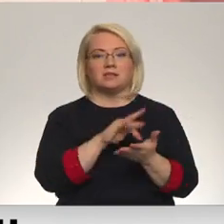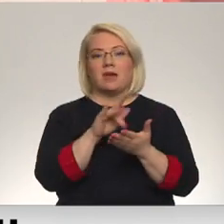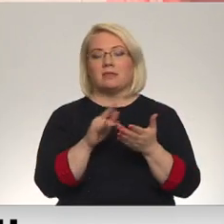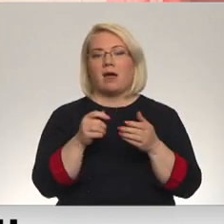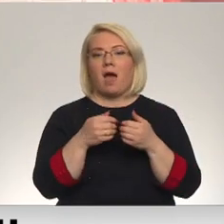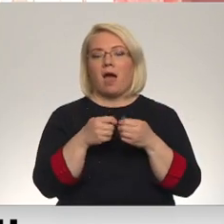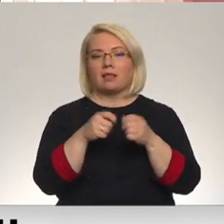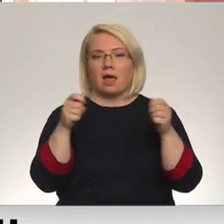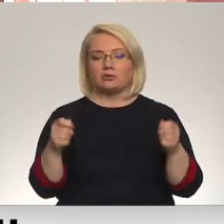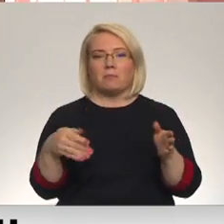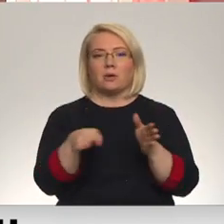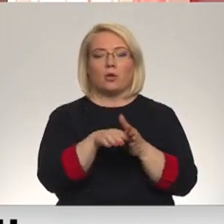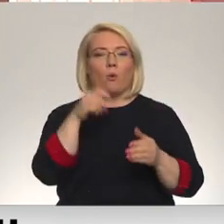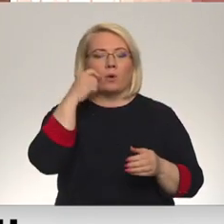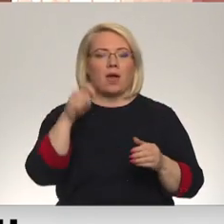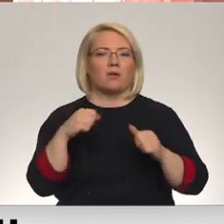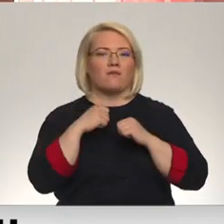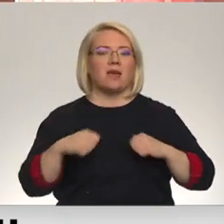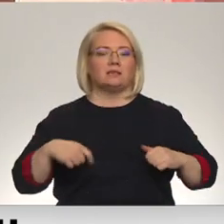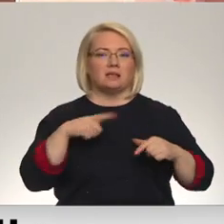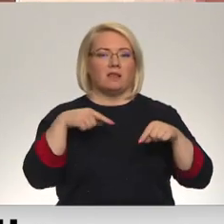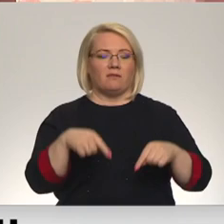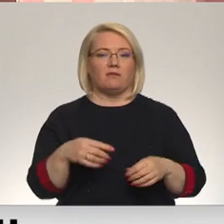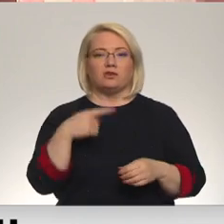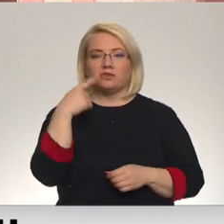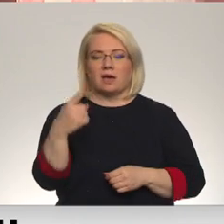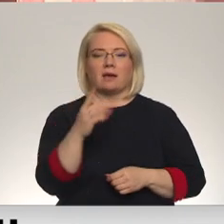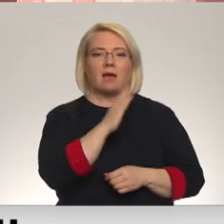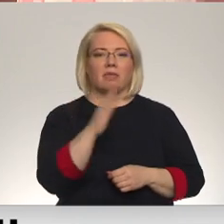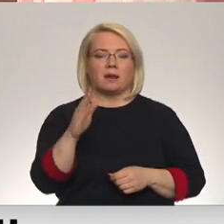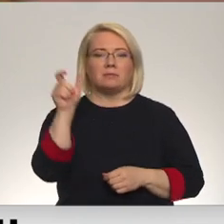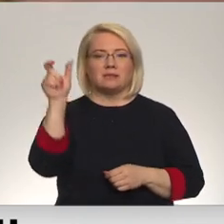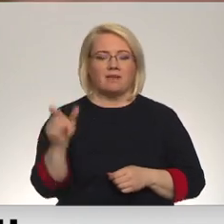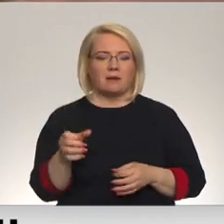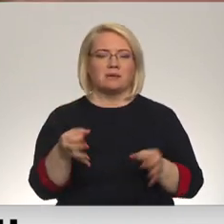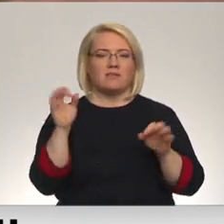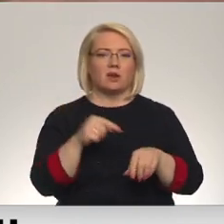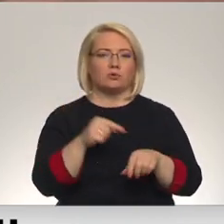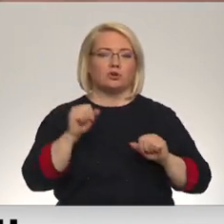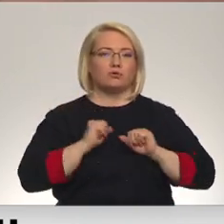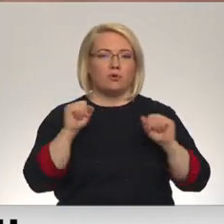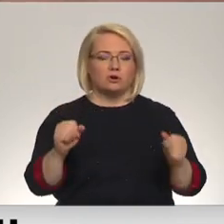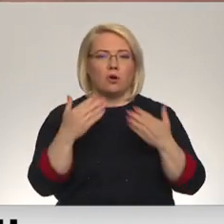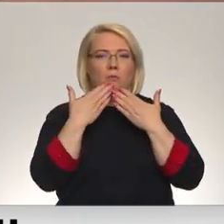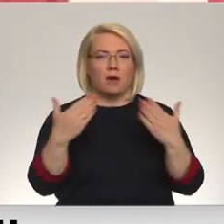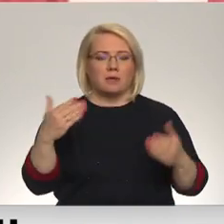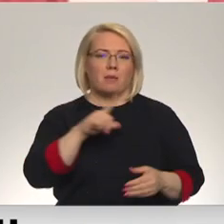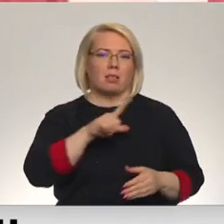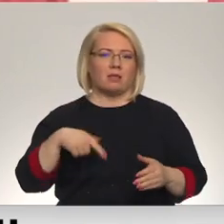arī Ukrainas vēstnieks Latvijā. Viņš uzsver, ka ikvienam cilvēkam ir svarīgi justies droši un ir pateicīgs par Latvijas